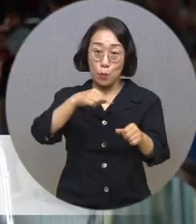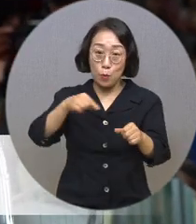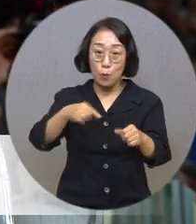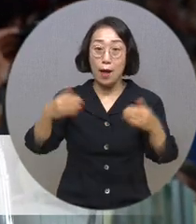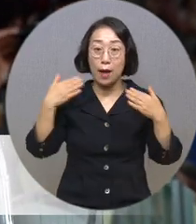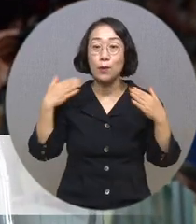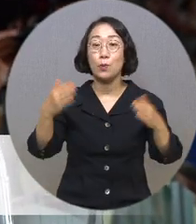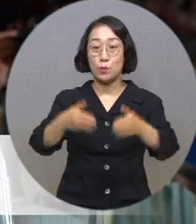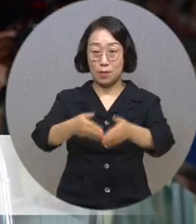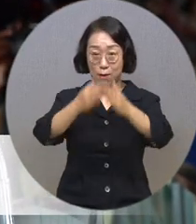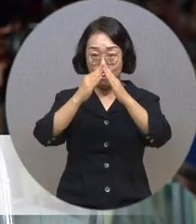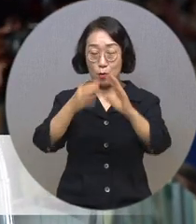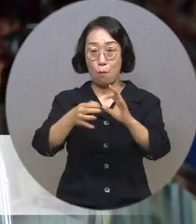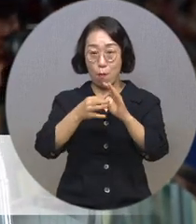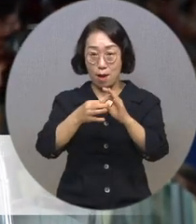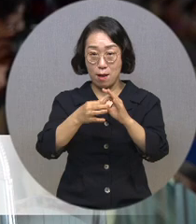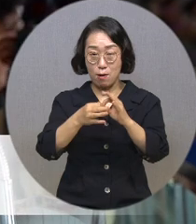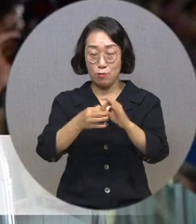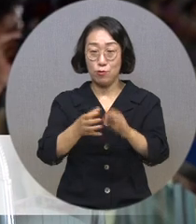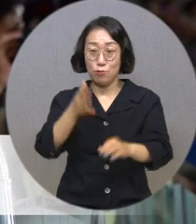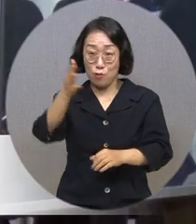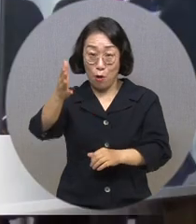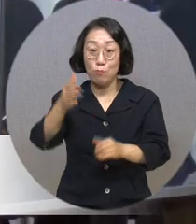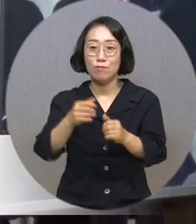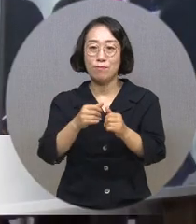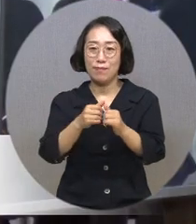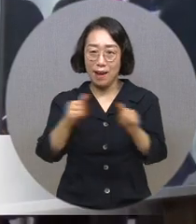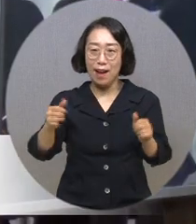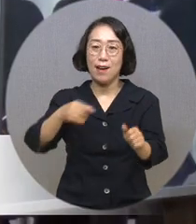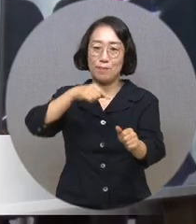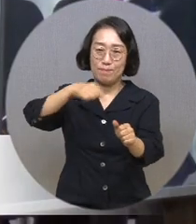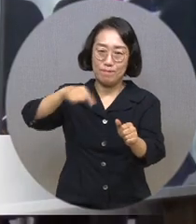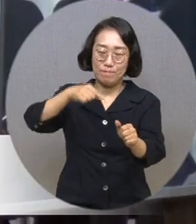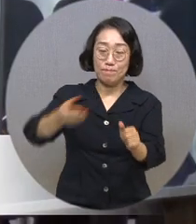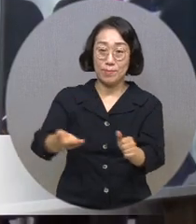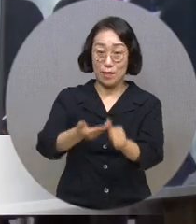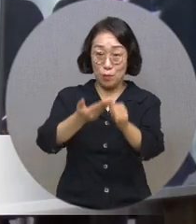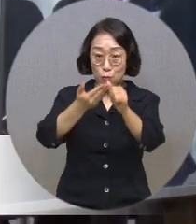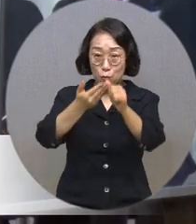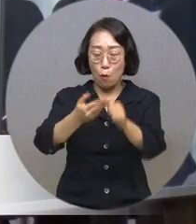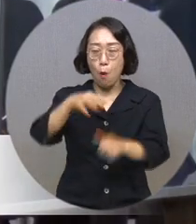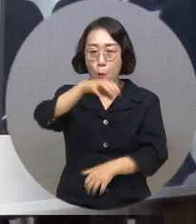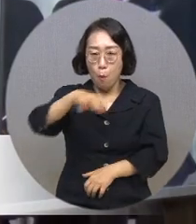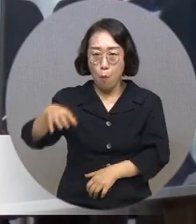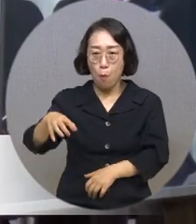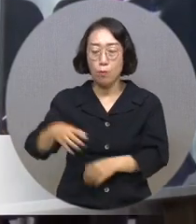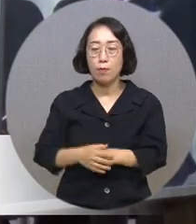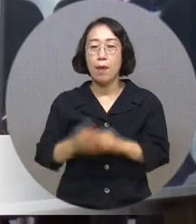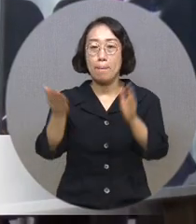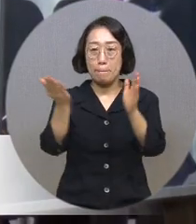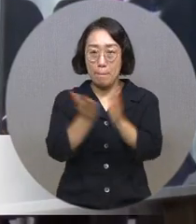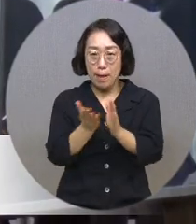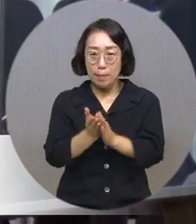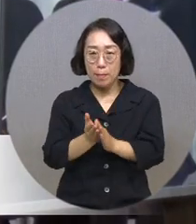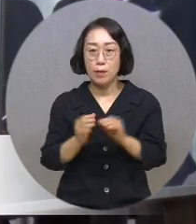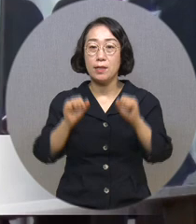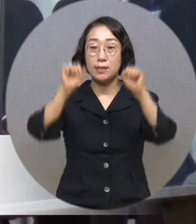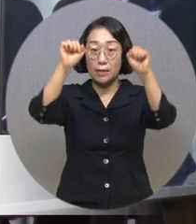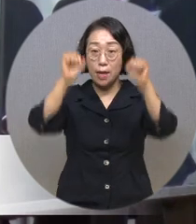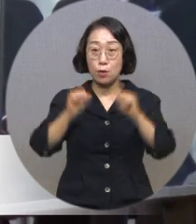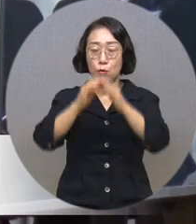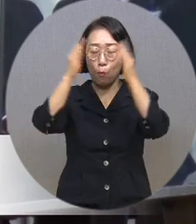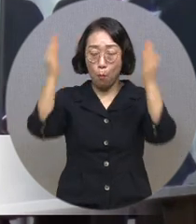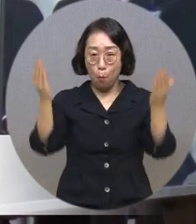추진해서 관련 전문 인력을 키우고 언제 어디서나 체질에 맞게 즐기는